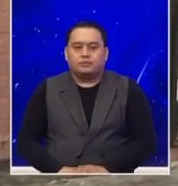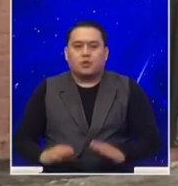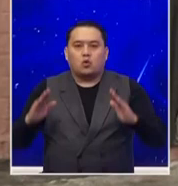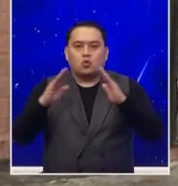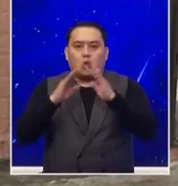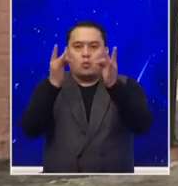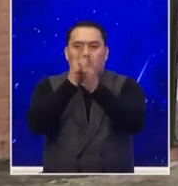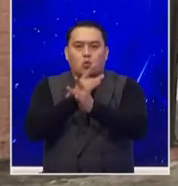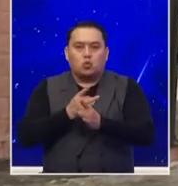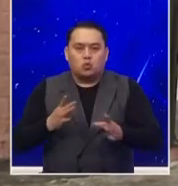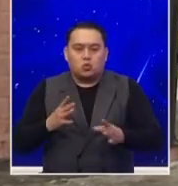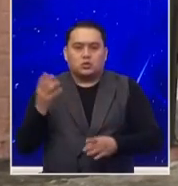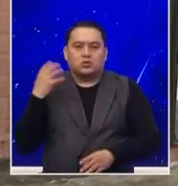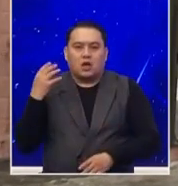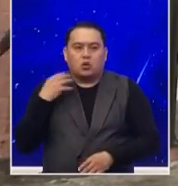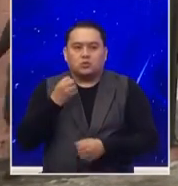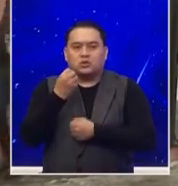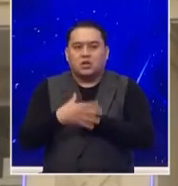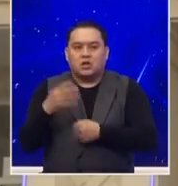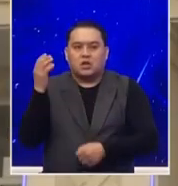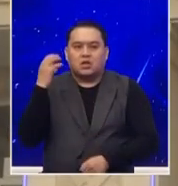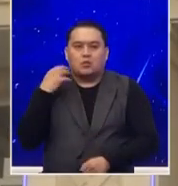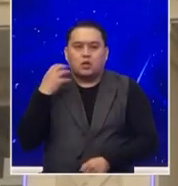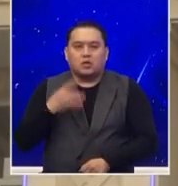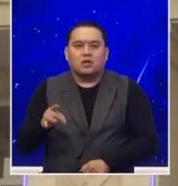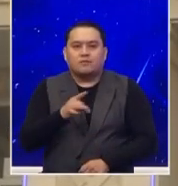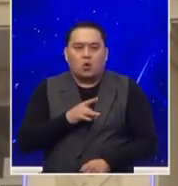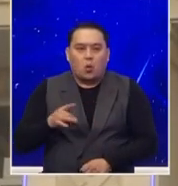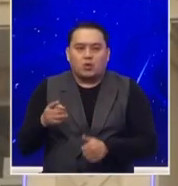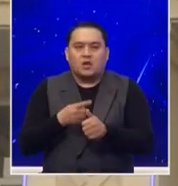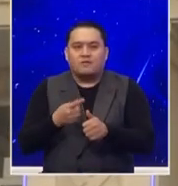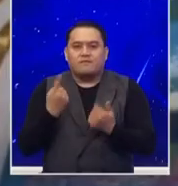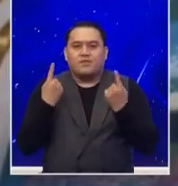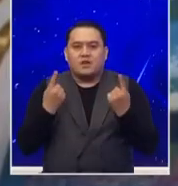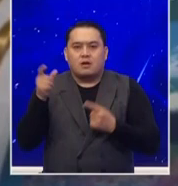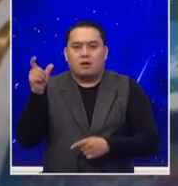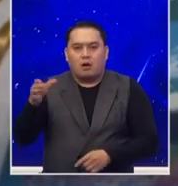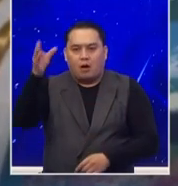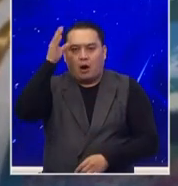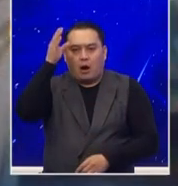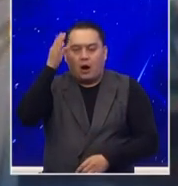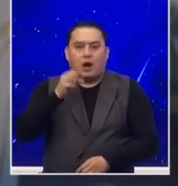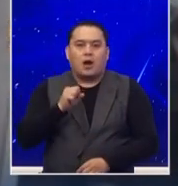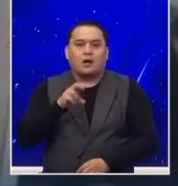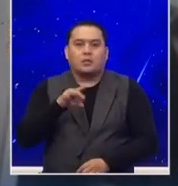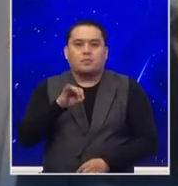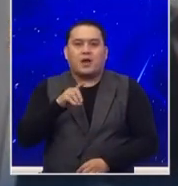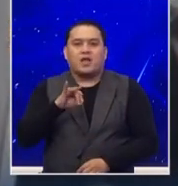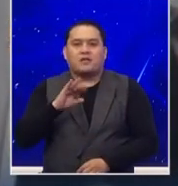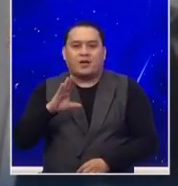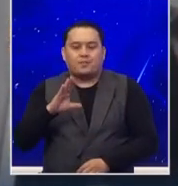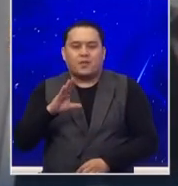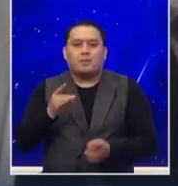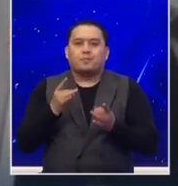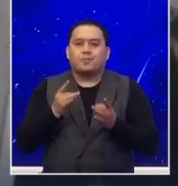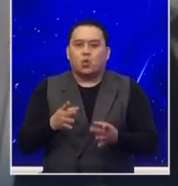культуры села Сарыөзек административного центра Кербулакского района носит имя выдающегося акына своей эпохи Абыкена Сарыбая. И